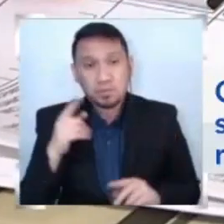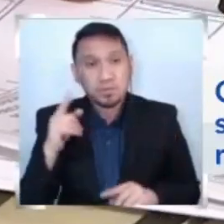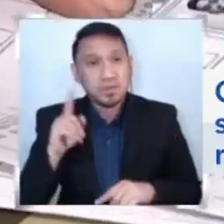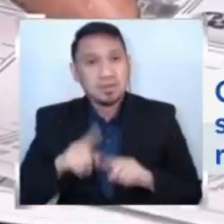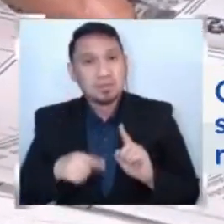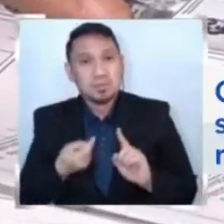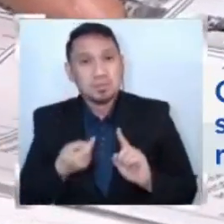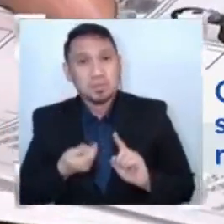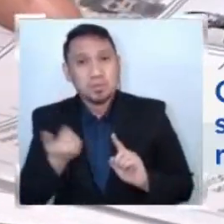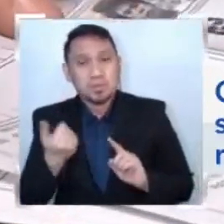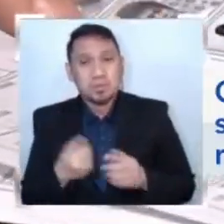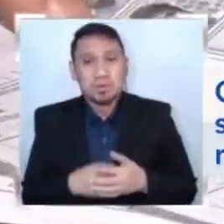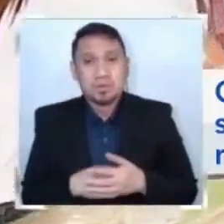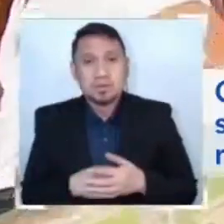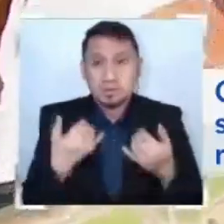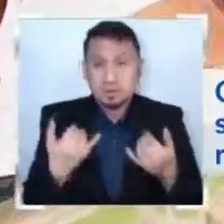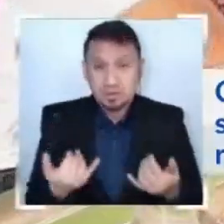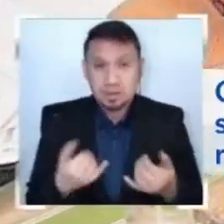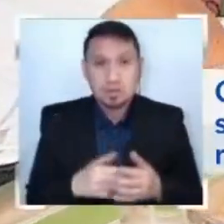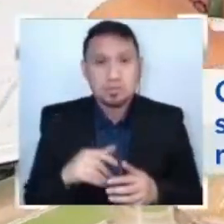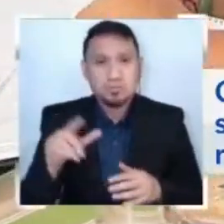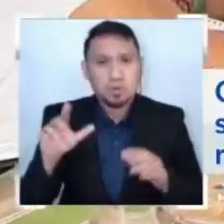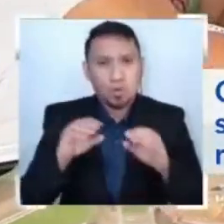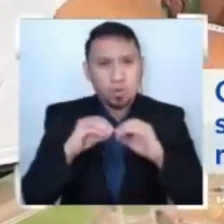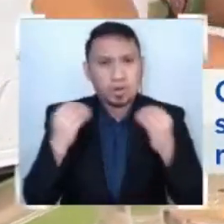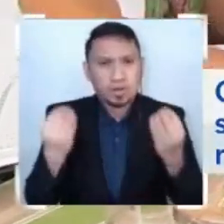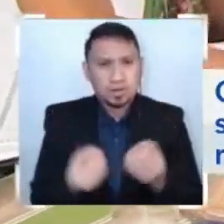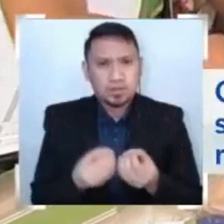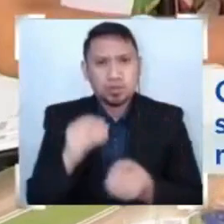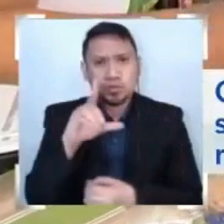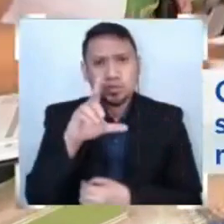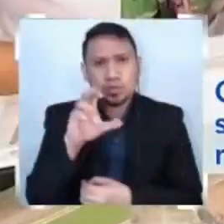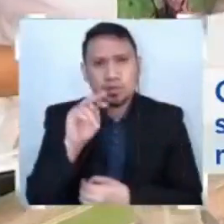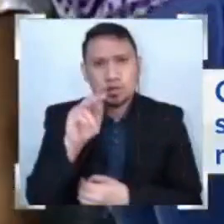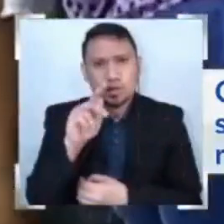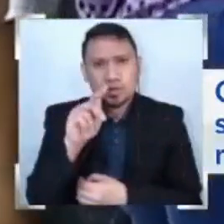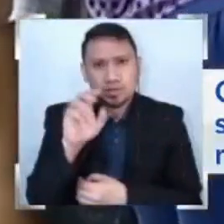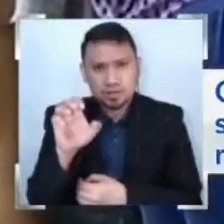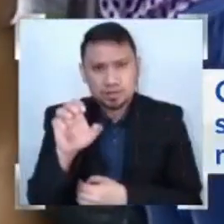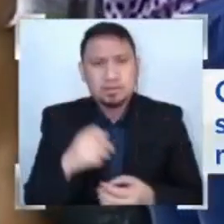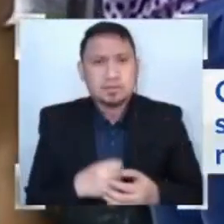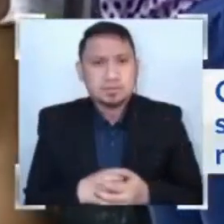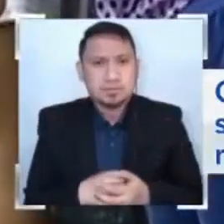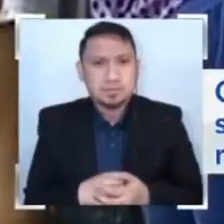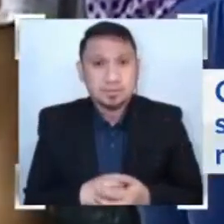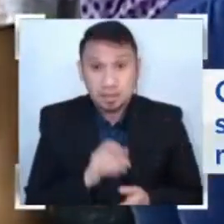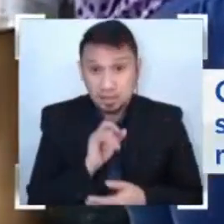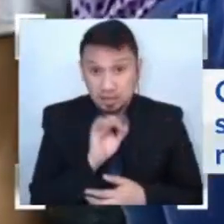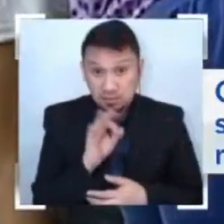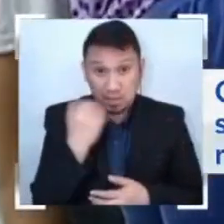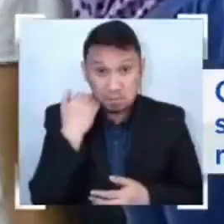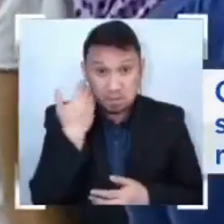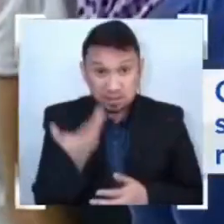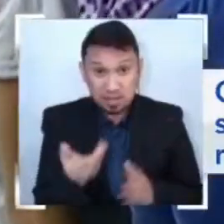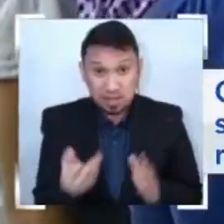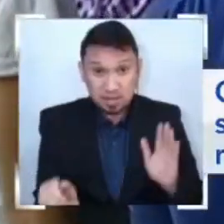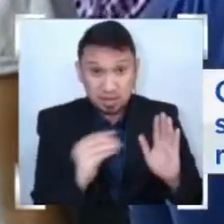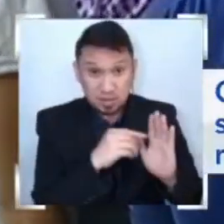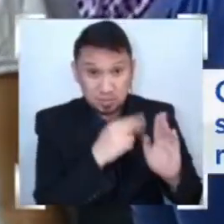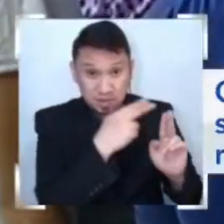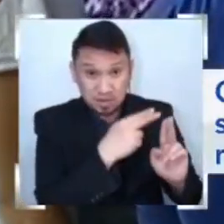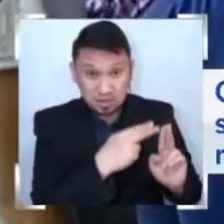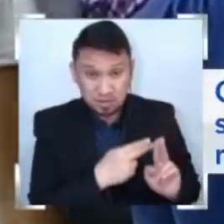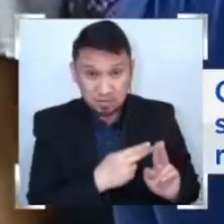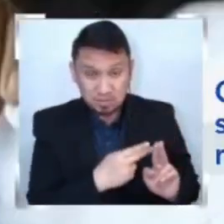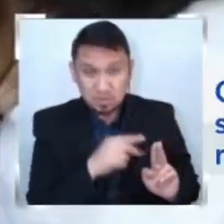sa election watchdog Galente o Legal Network for Truthful Elections, kung patay na ang nasa lista ng mga botante, wala nang